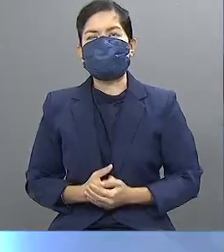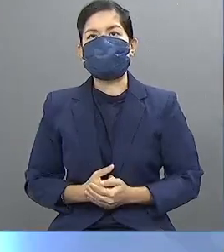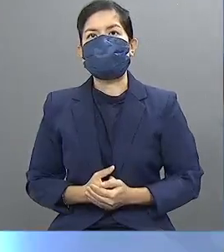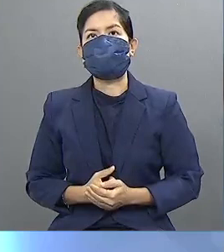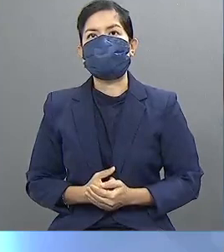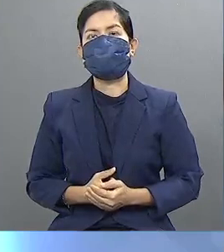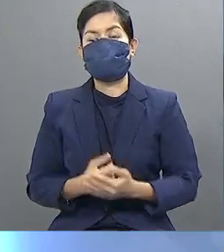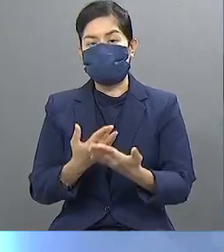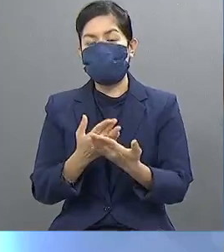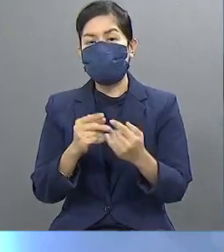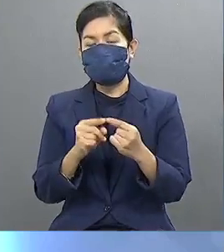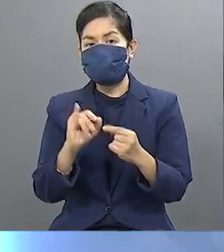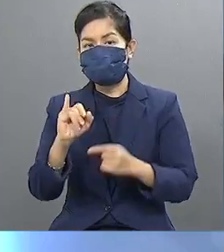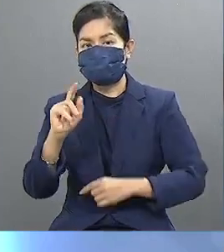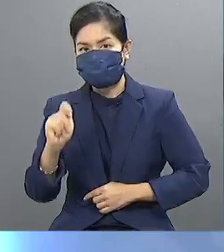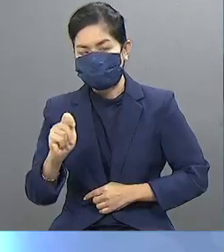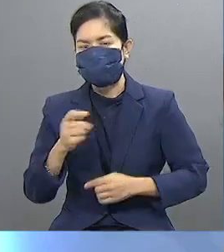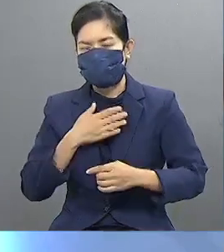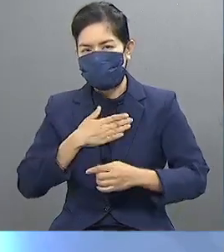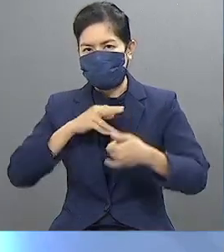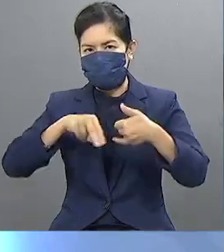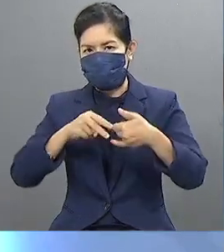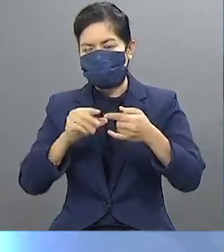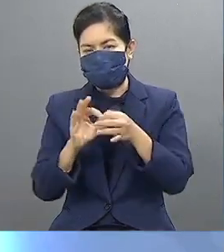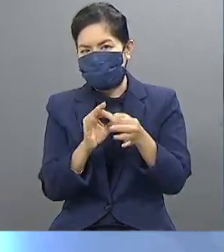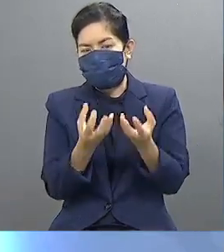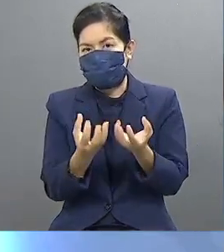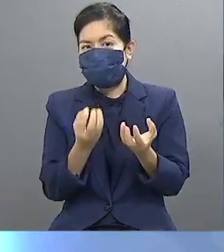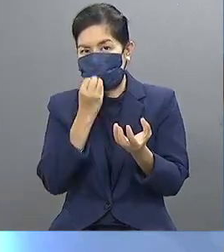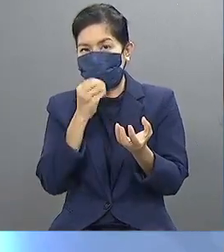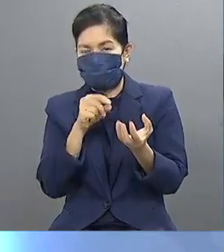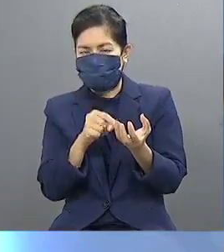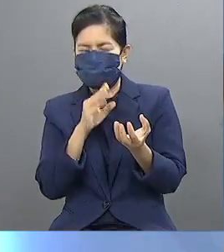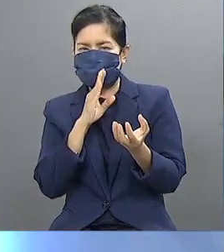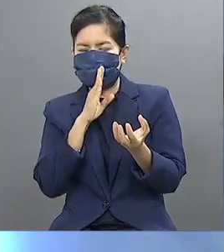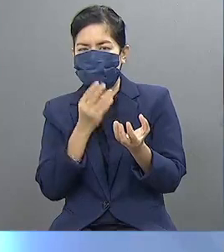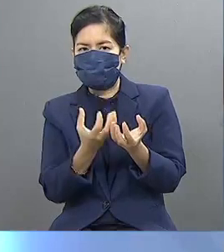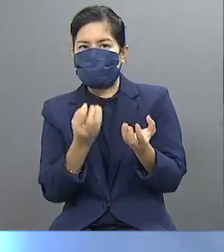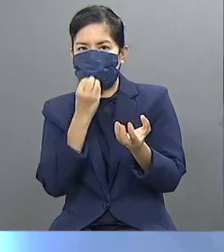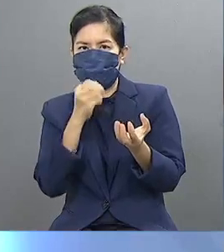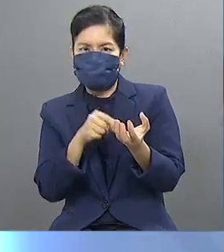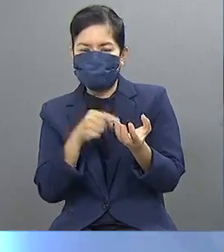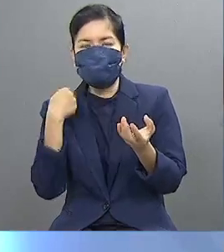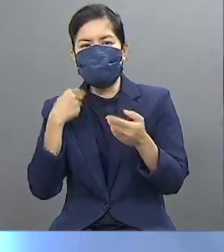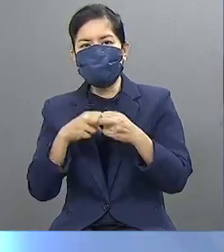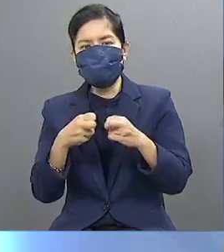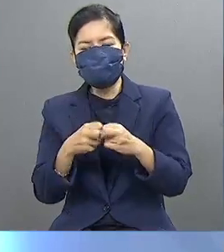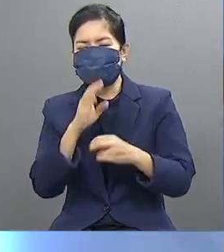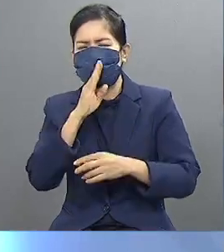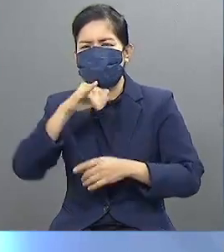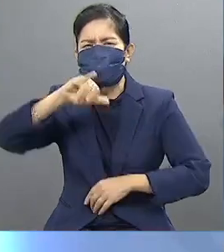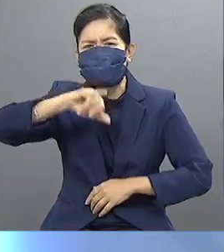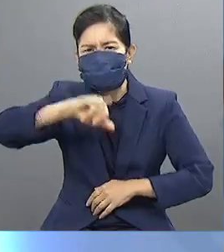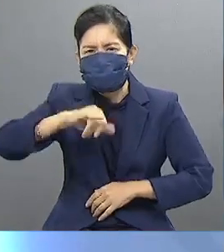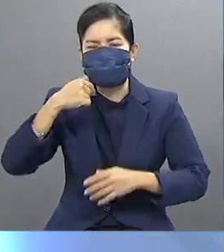ตเราดูแลเรื่องอาหารเป็นหลัก ค่ะ ก็คือเรารู้ว่าอาหารไหนที่เร่งทำให้ไตทำงานหนักเช่นอาหารเค็มอาหารที่มีเกลืออาหาร